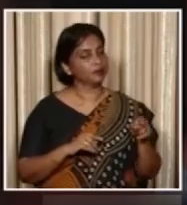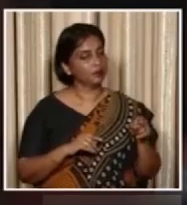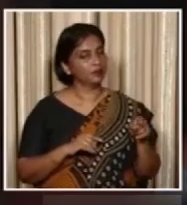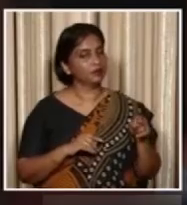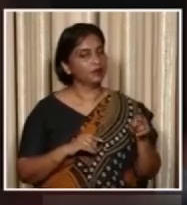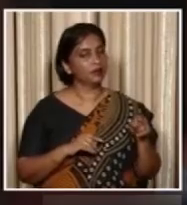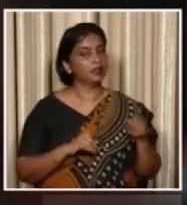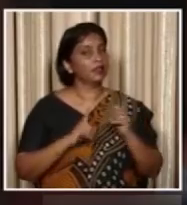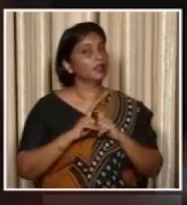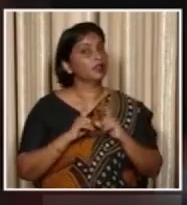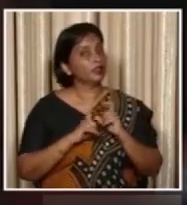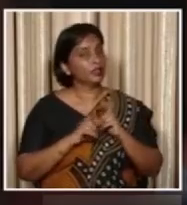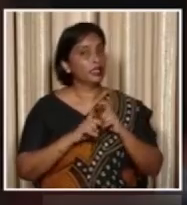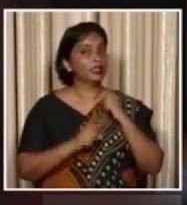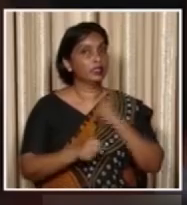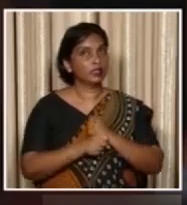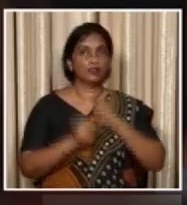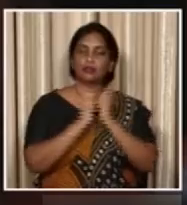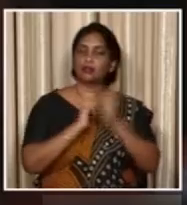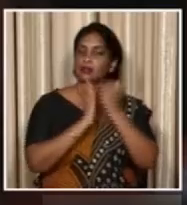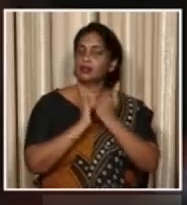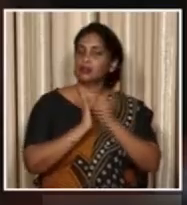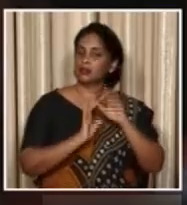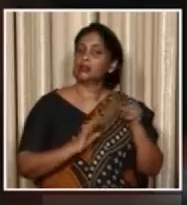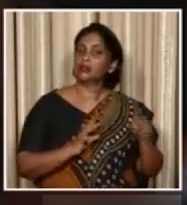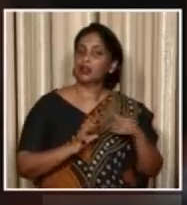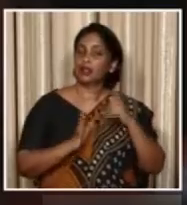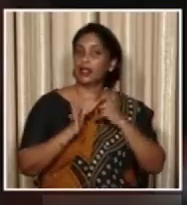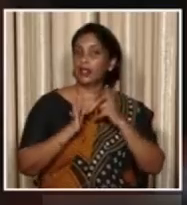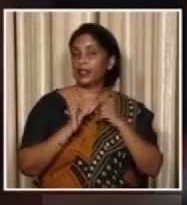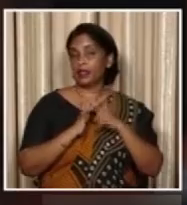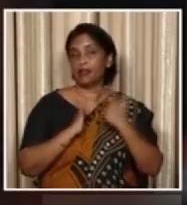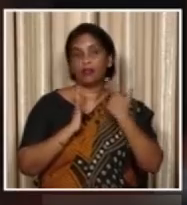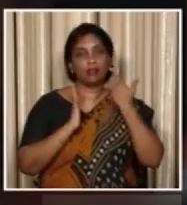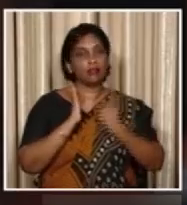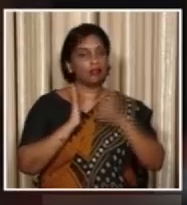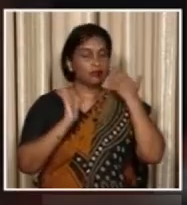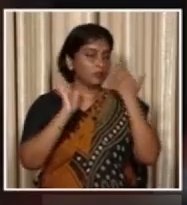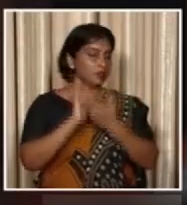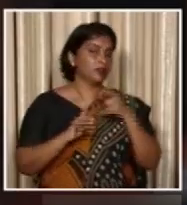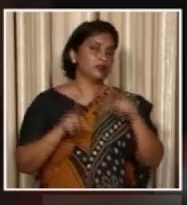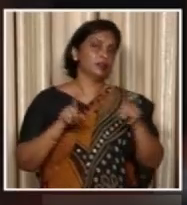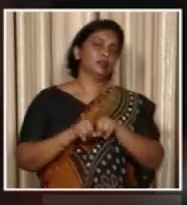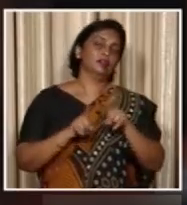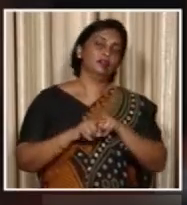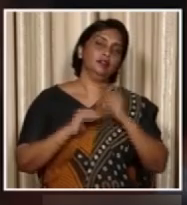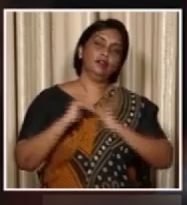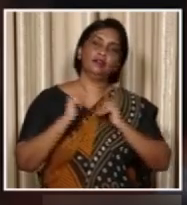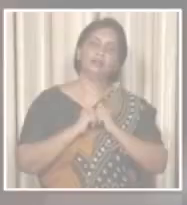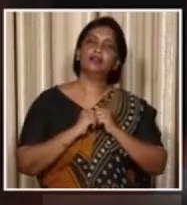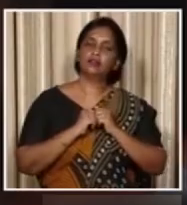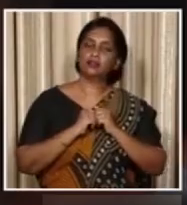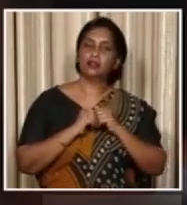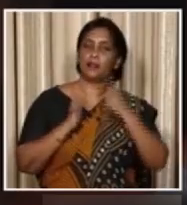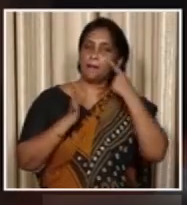කරන්න පුළුවන්. අධ්‍යාපනයේ ඩිජිටල් කිරීමේ වැඩසටහන යටතේ අපි කෘතිම බුද්ධිය හඳුන්වා දෙන්න දැන් මේ වර්ෂයේදී සුහුරු වැඩසටහනක්